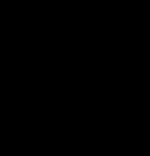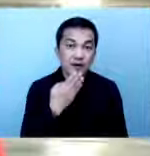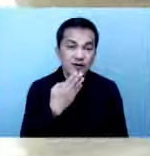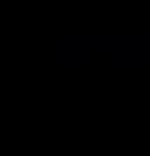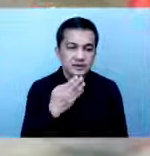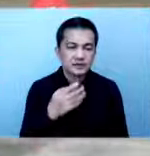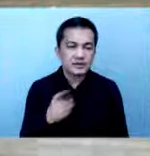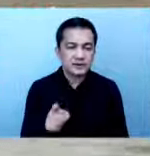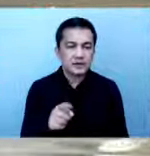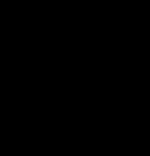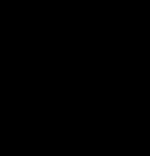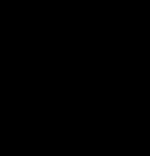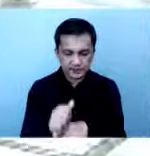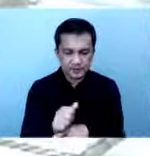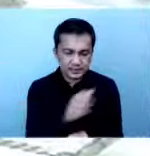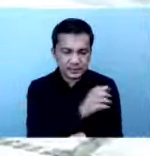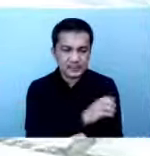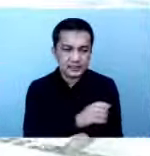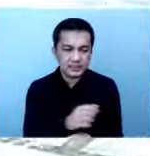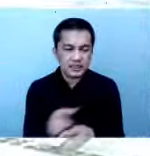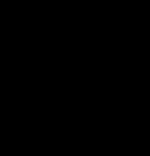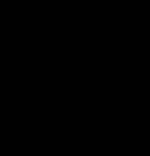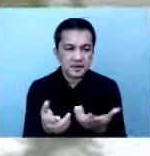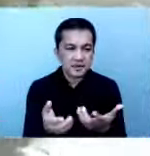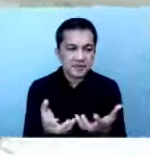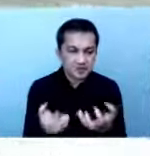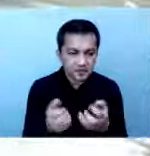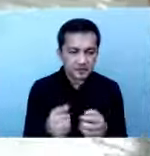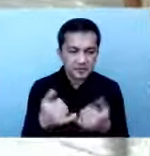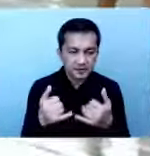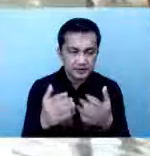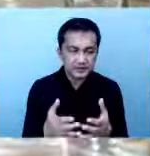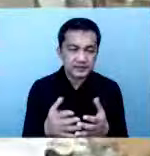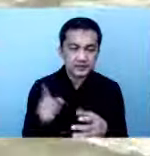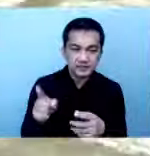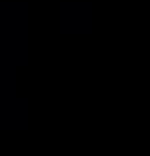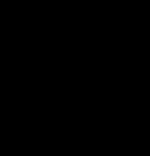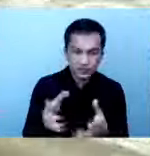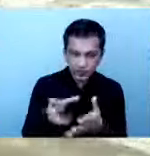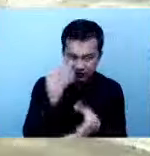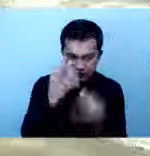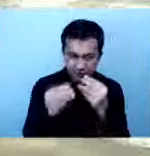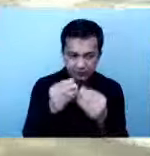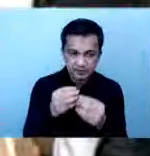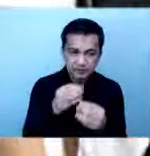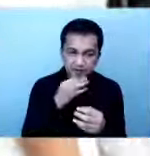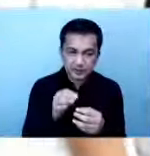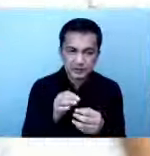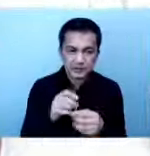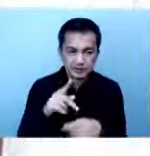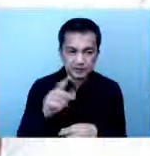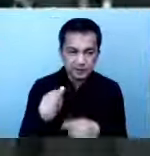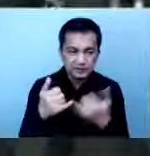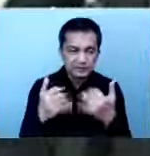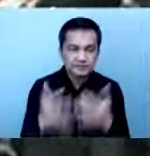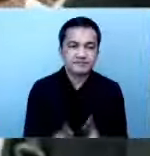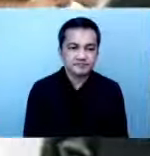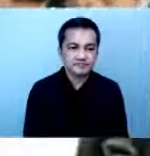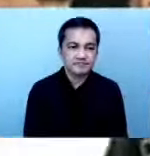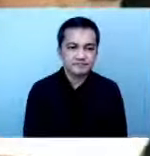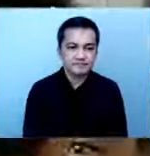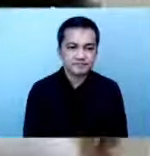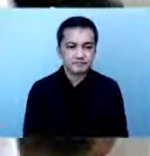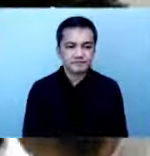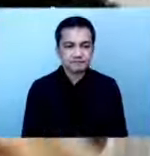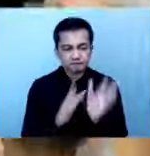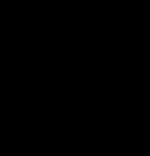kung saan nagka-chance ang aspiring basketball players na matuto mula sa paborito nilang PBA players. Sinamantala na rin